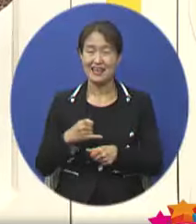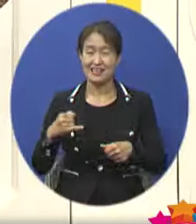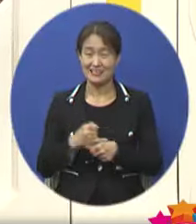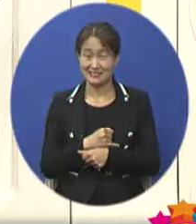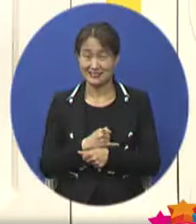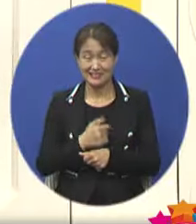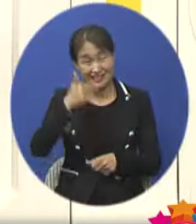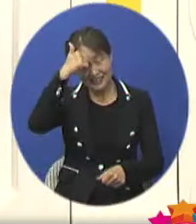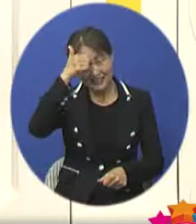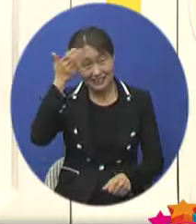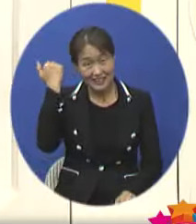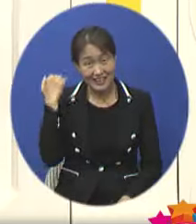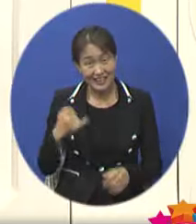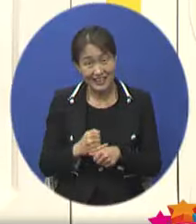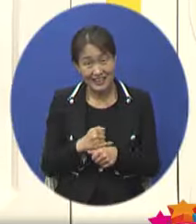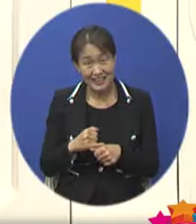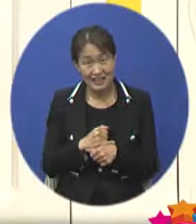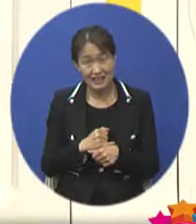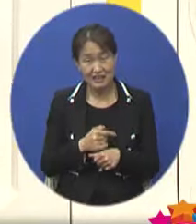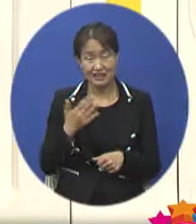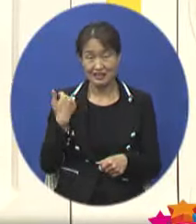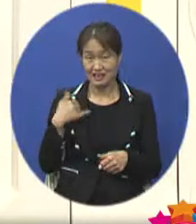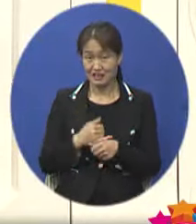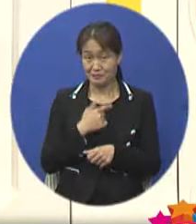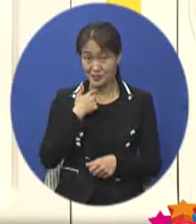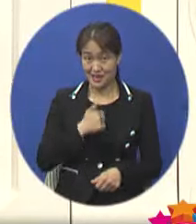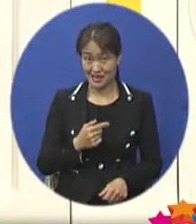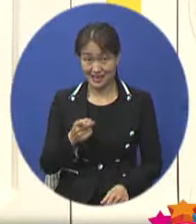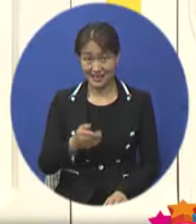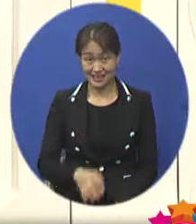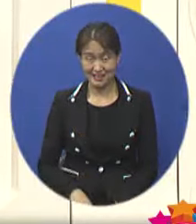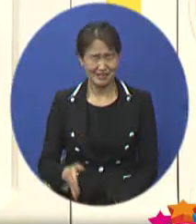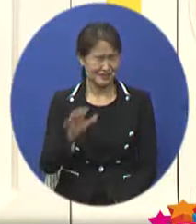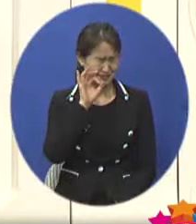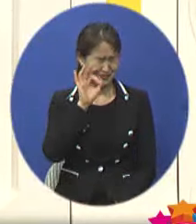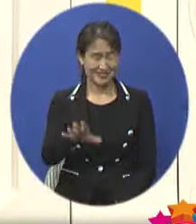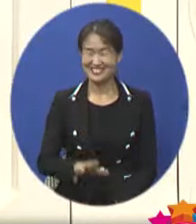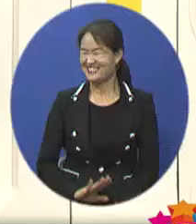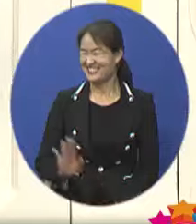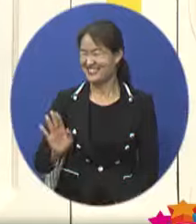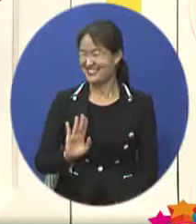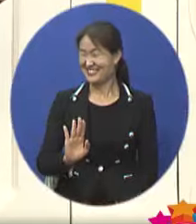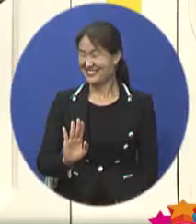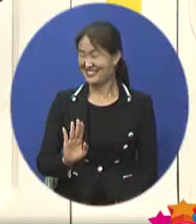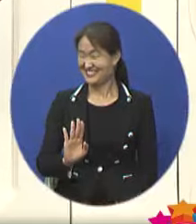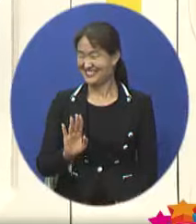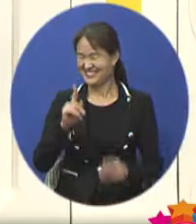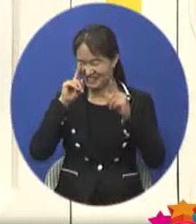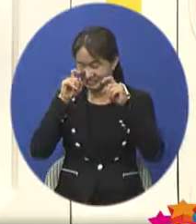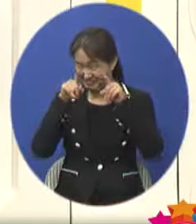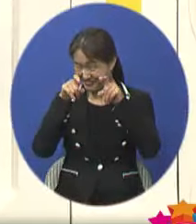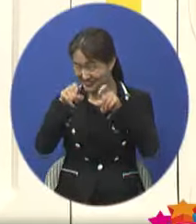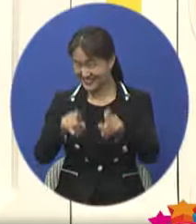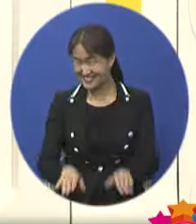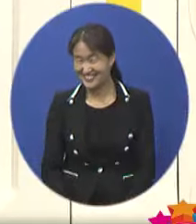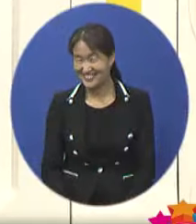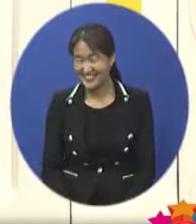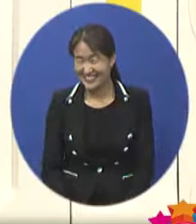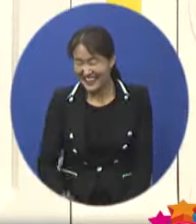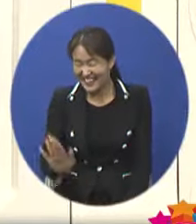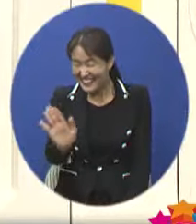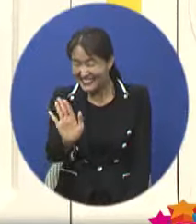옛날 애인. 옛날 애인? 예. 알겠습니다. 옛날 애인 있었어요? 예. 없었어요. 에이, 네, 에이